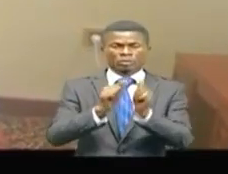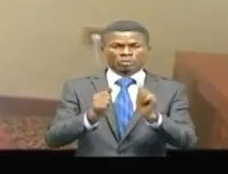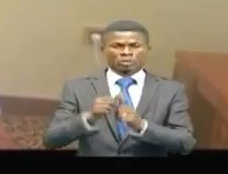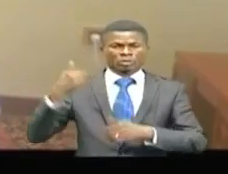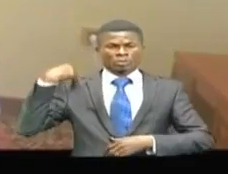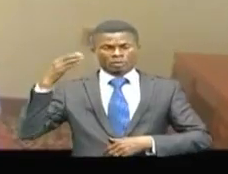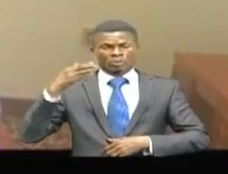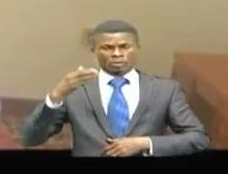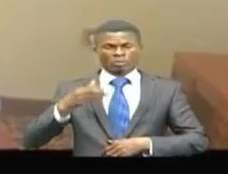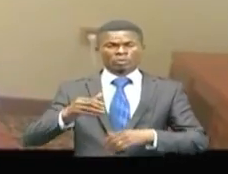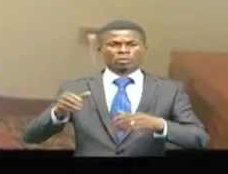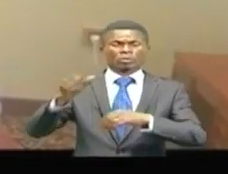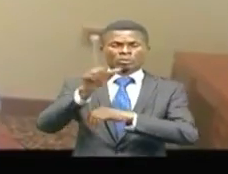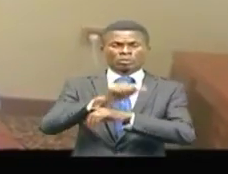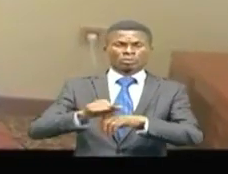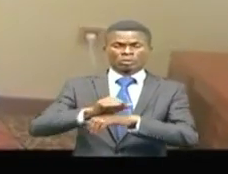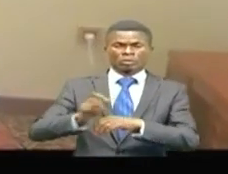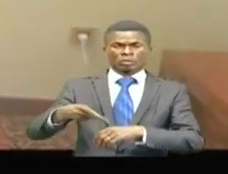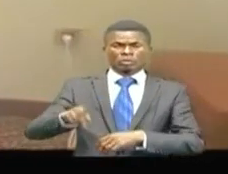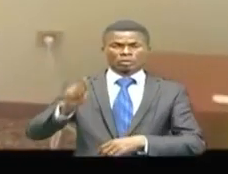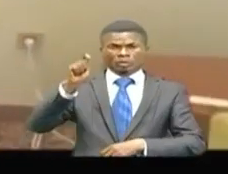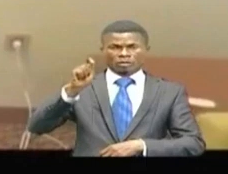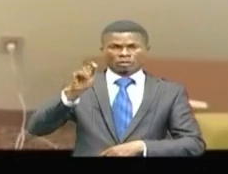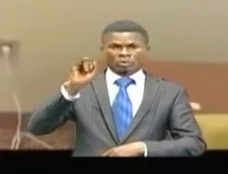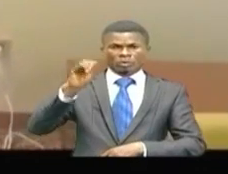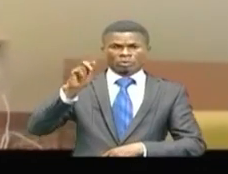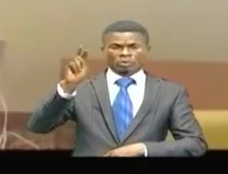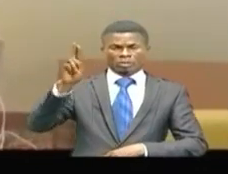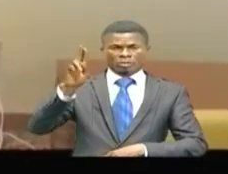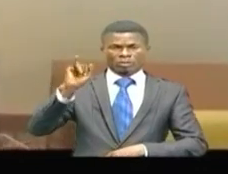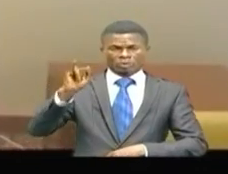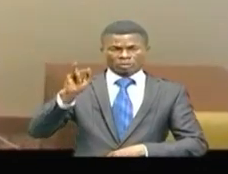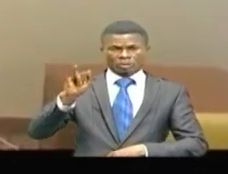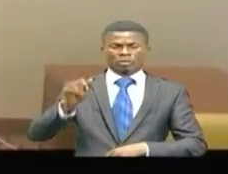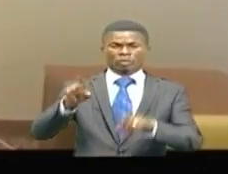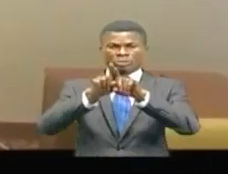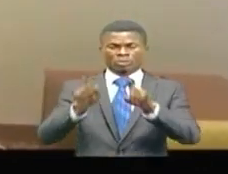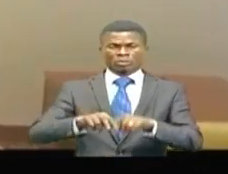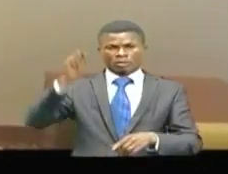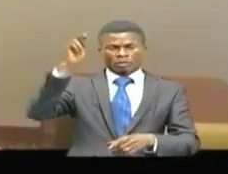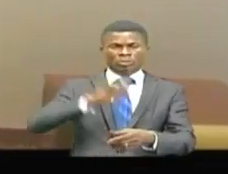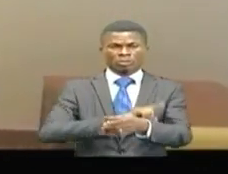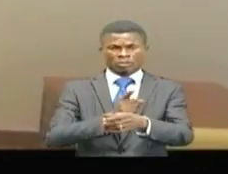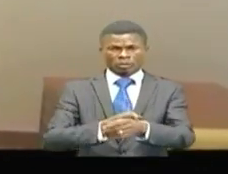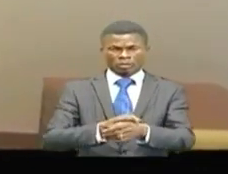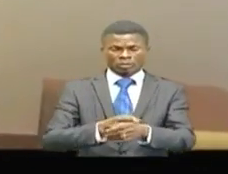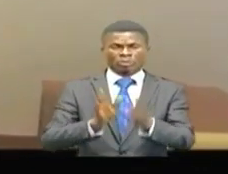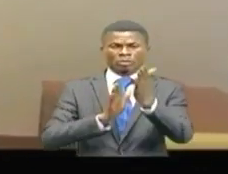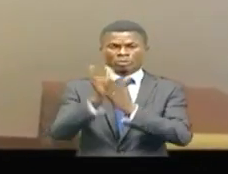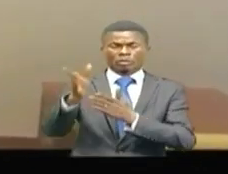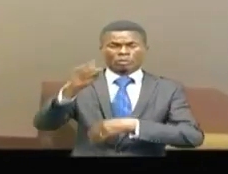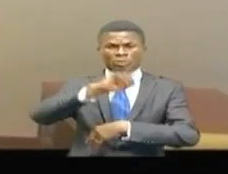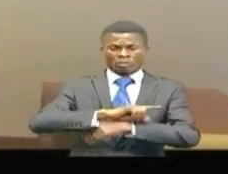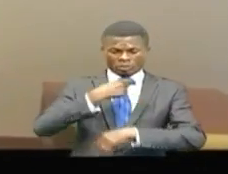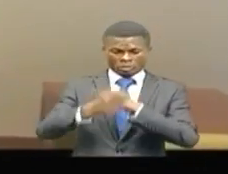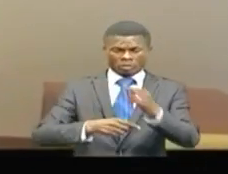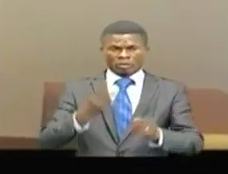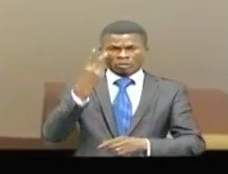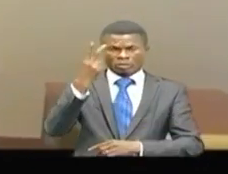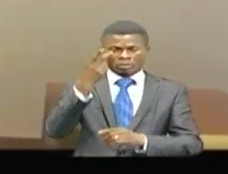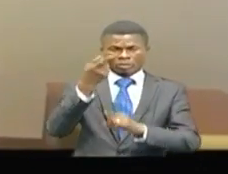dans les provinces de l'Ituri et du Nord Kivu pour une période de 15 jours prenant cours le